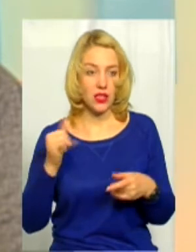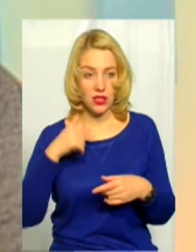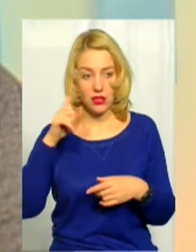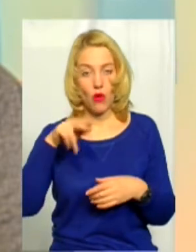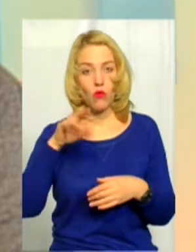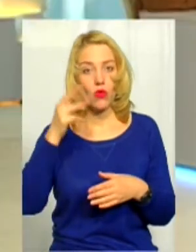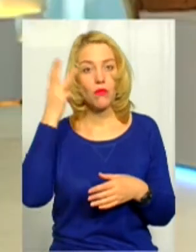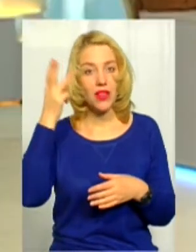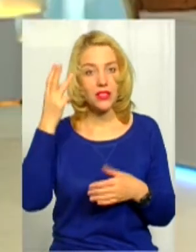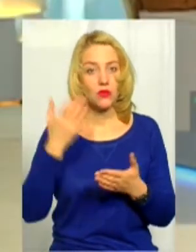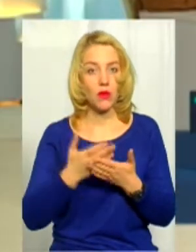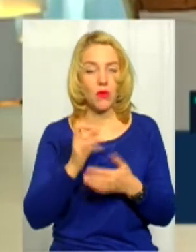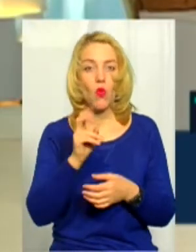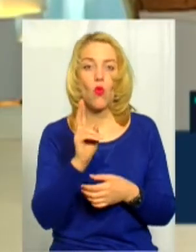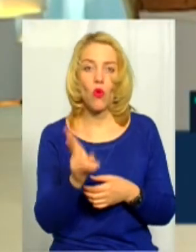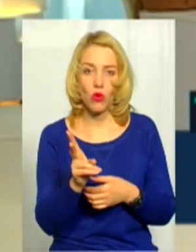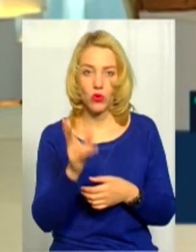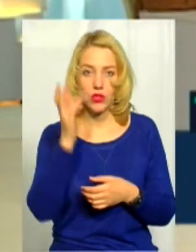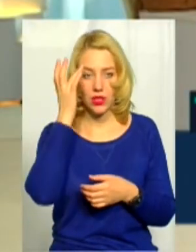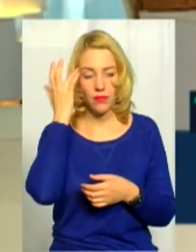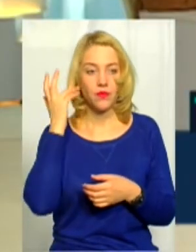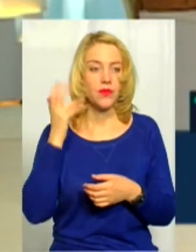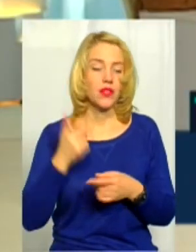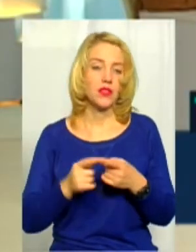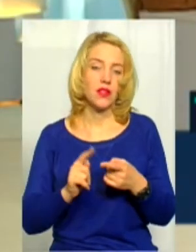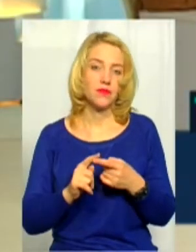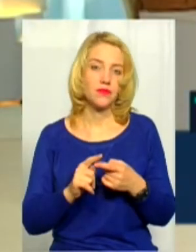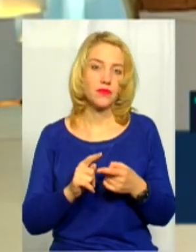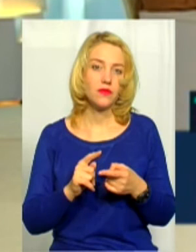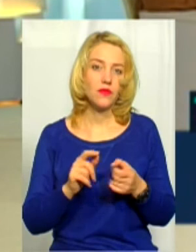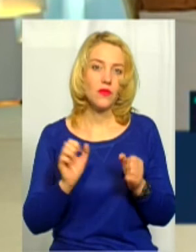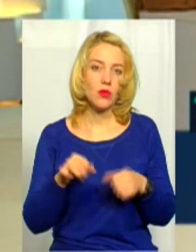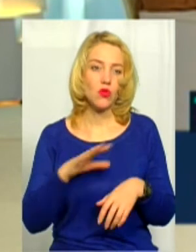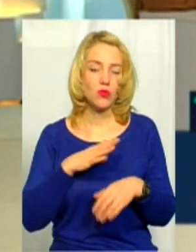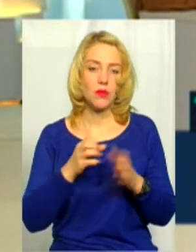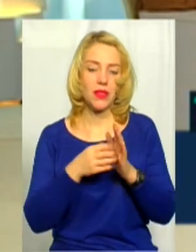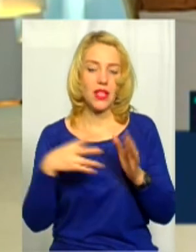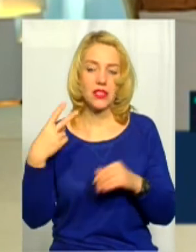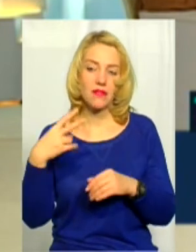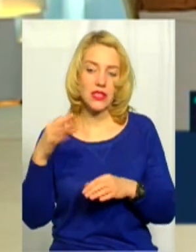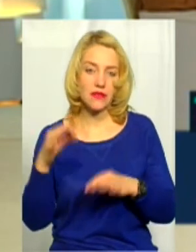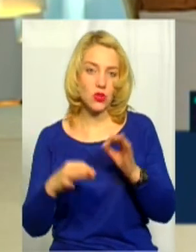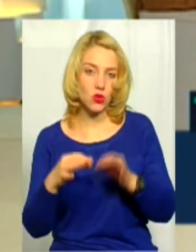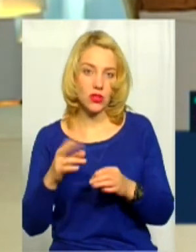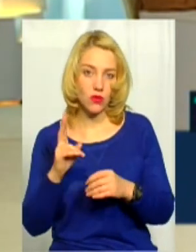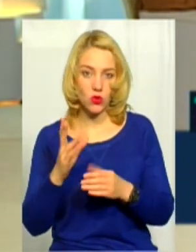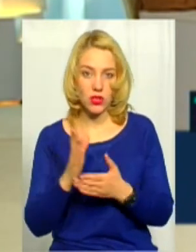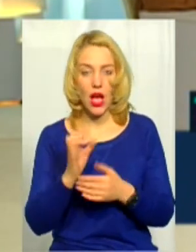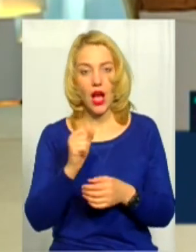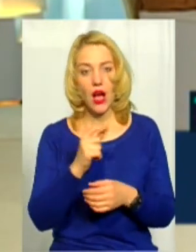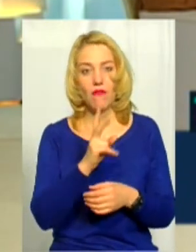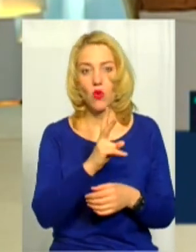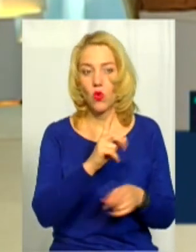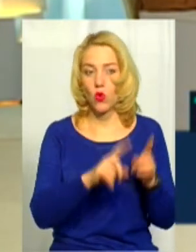по Хмельницькому, що у когось маржинальність цього бізнесу вимірюється 15-20%, а в деяких компаній вона